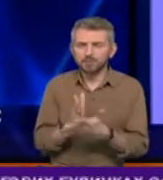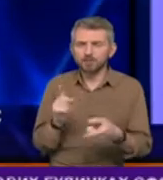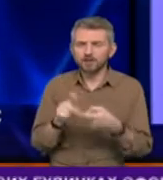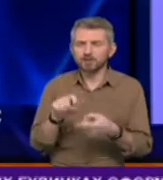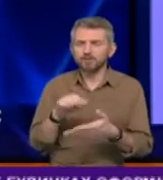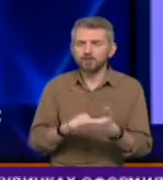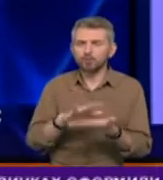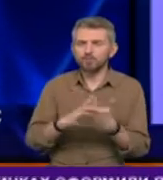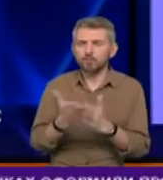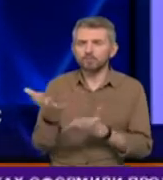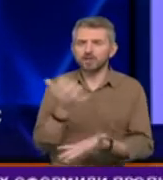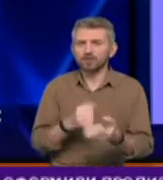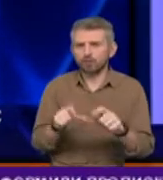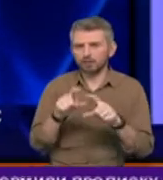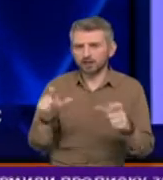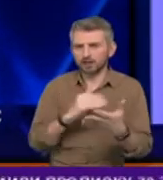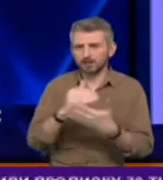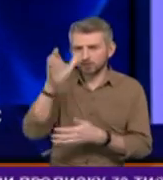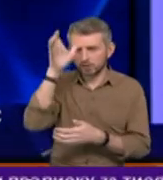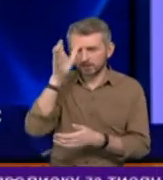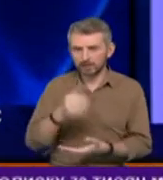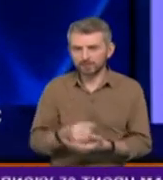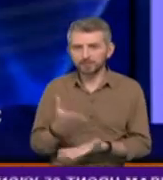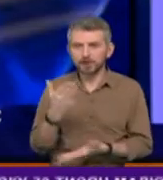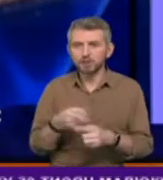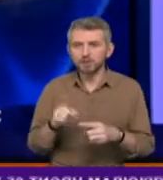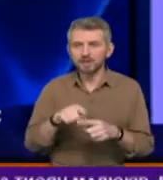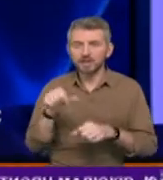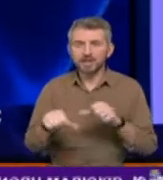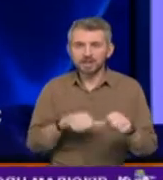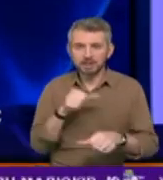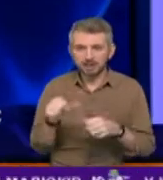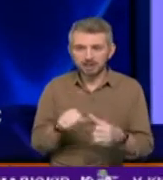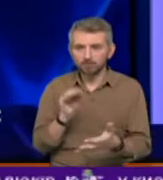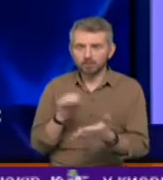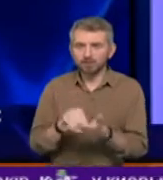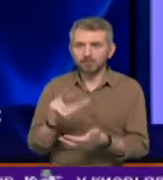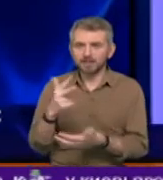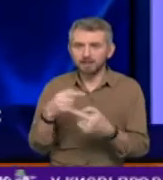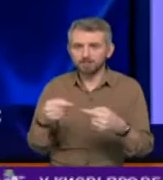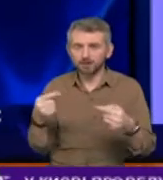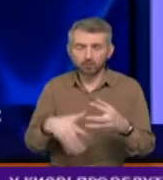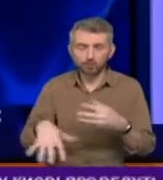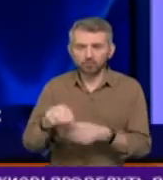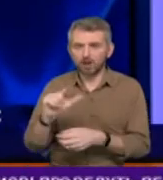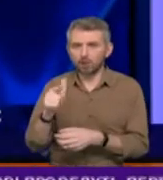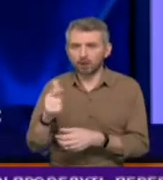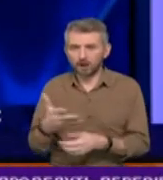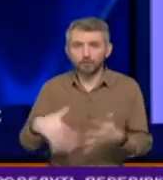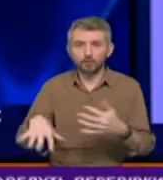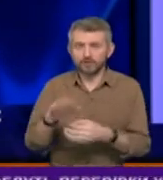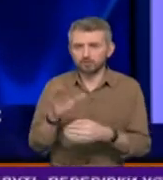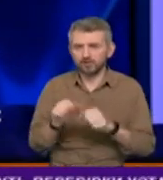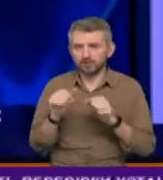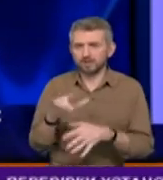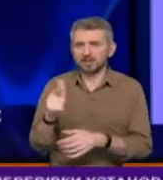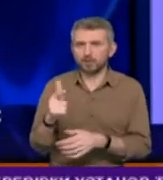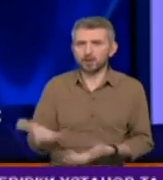угорцями, така потужна, яка ледь до скандалу не довела. Але ці здобутки, досвід, які отримали, він на сьогоднішній